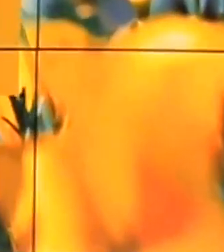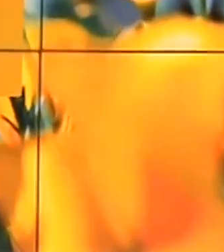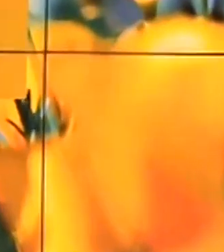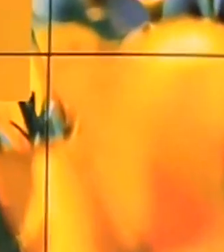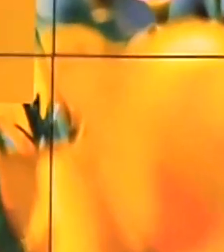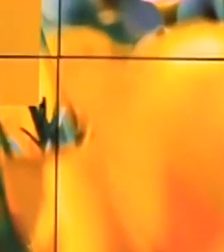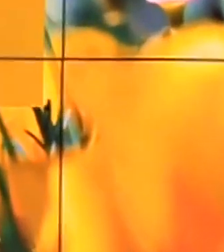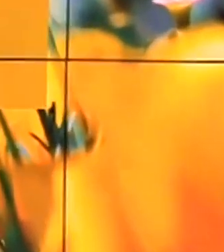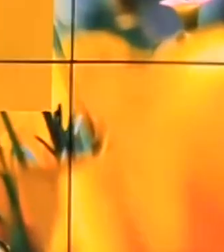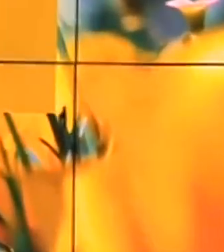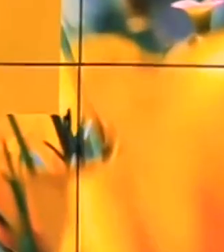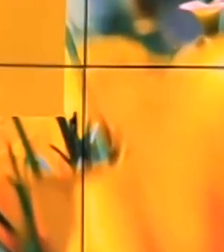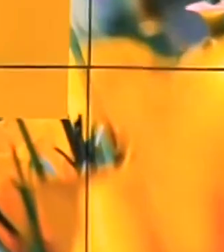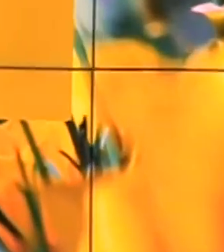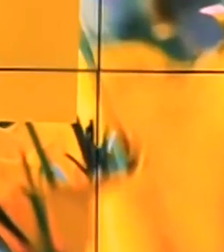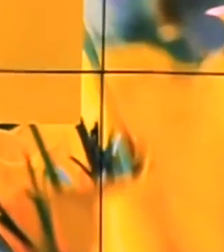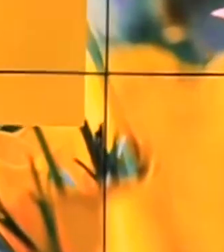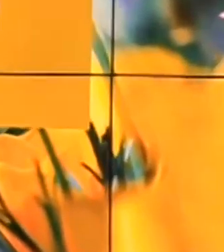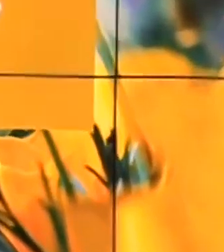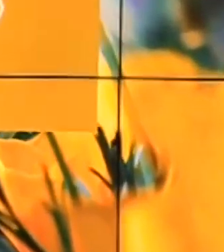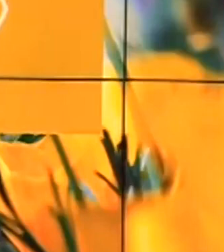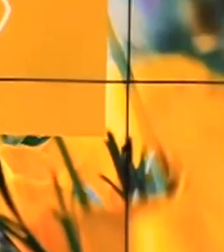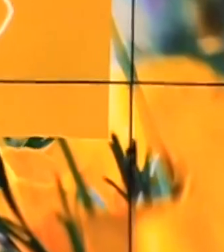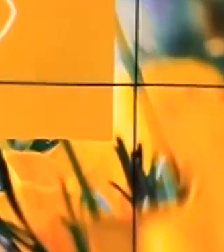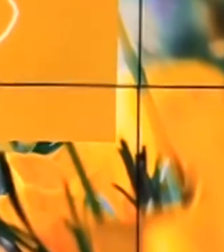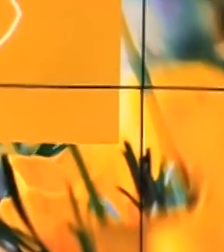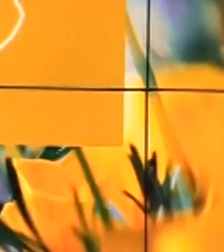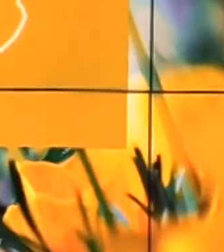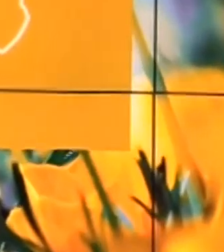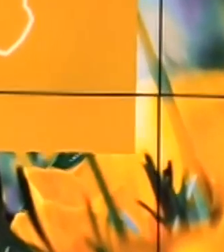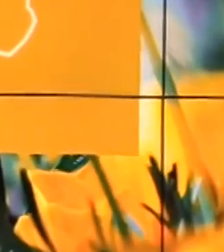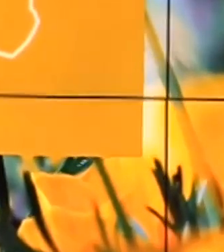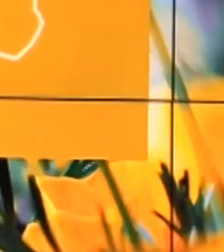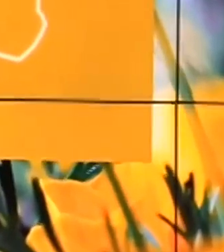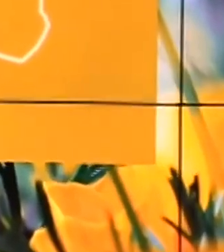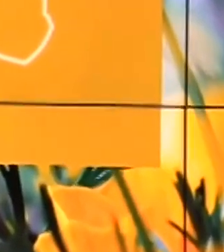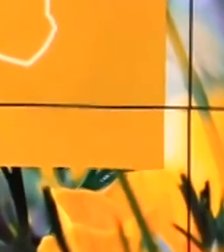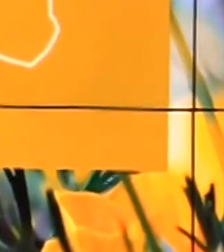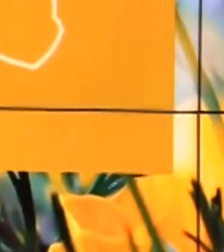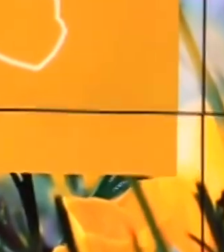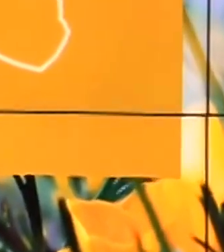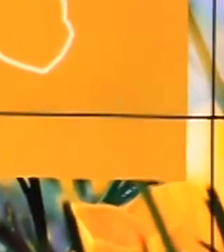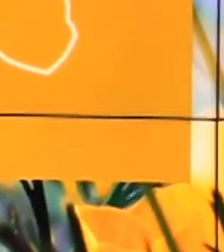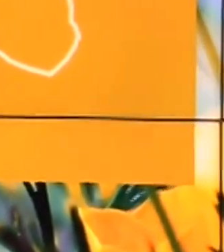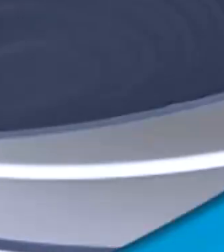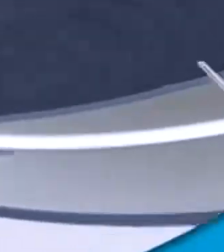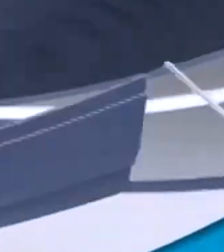ыстықта, түнде 18 градус жылыны көрсетеді. Назарларыңызға рахмет, ұлттық арна қосулы болсын.